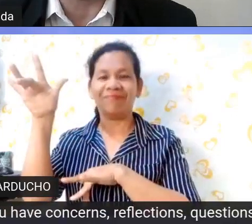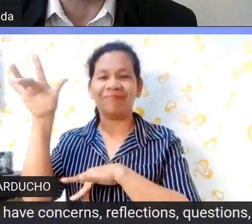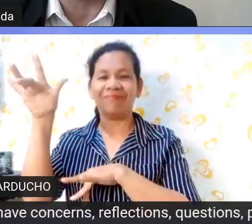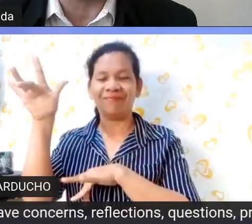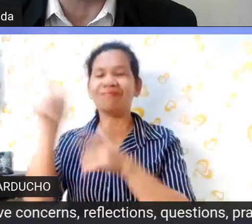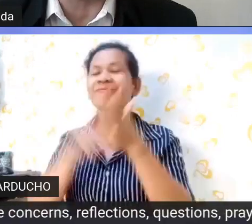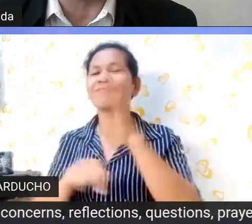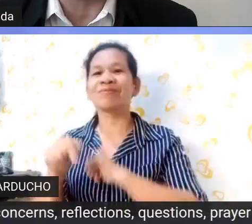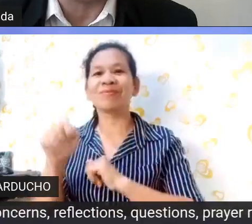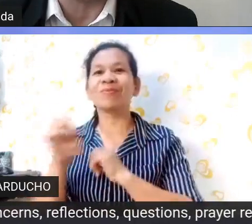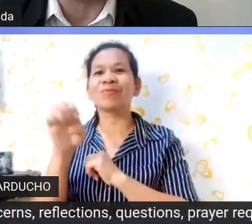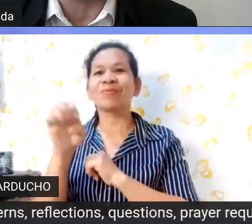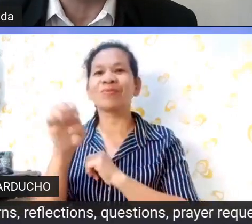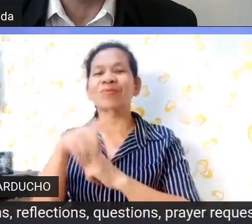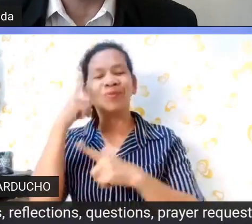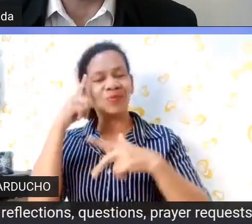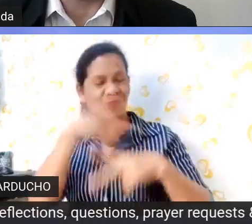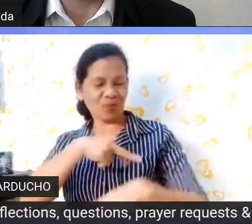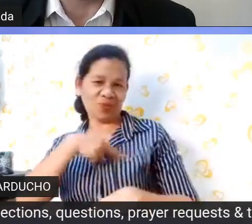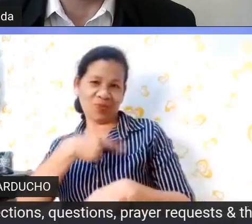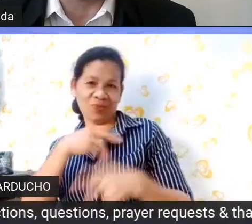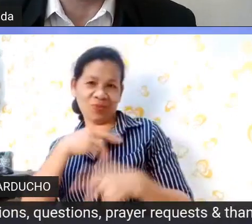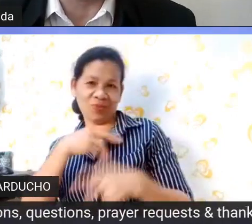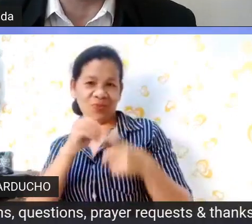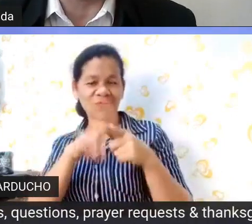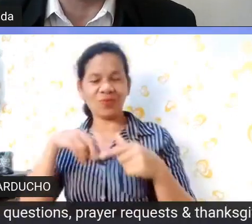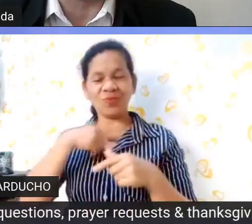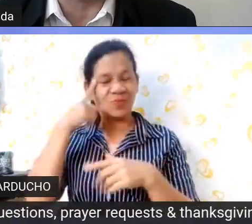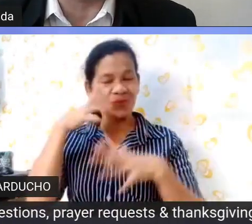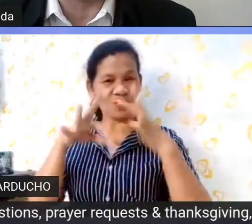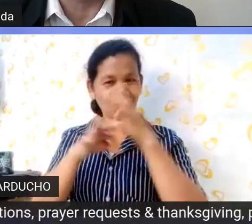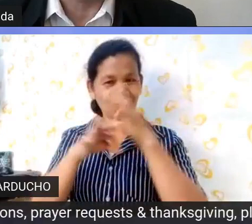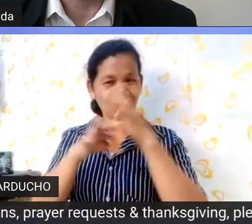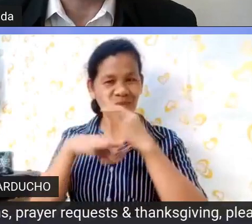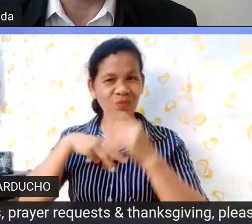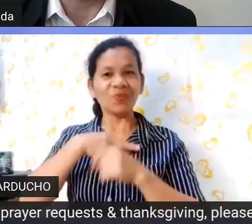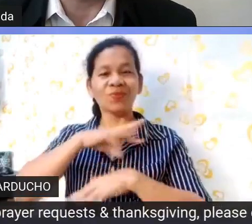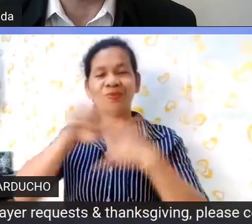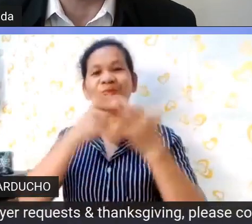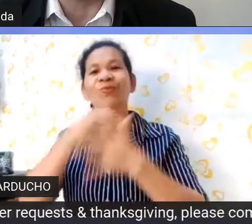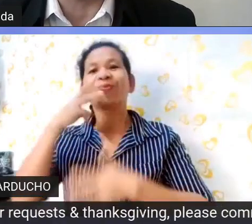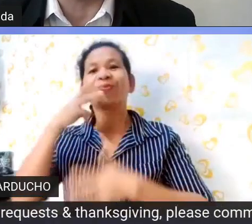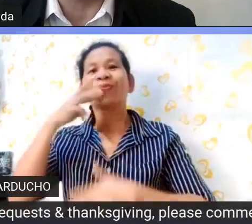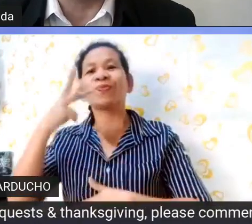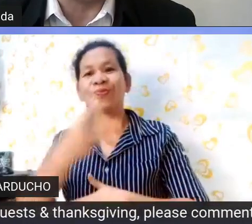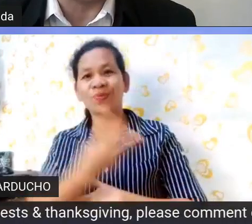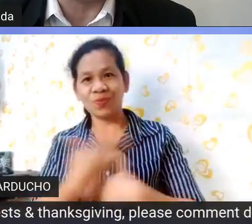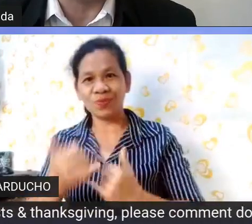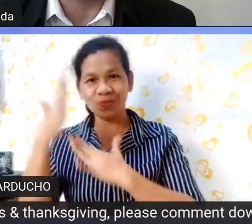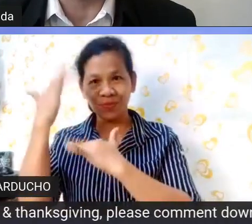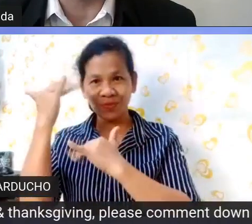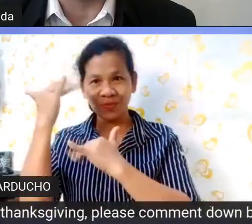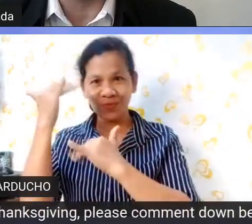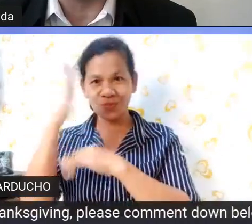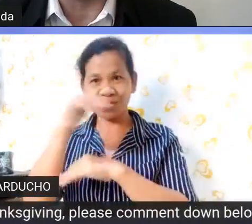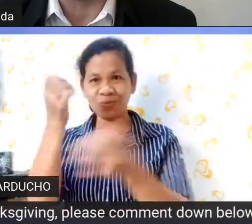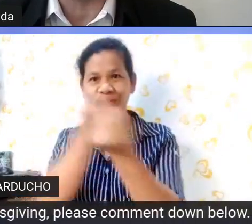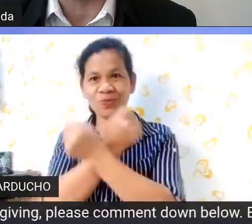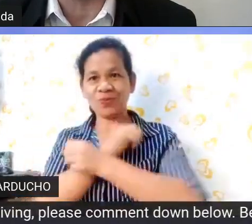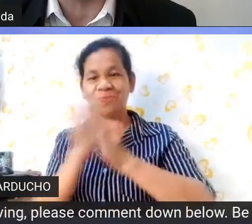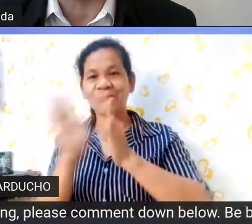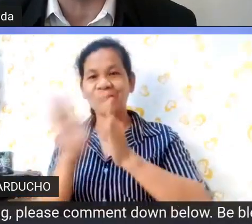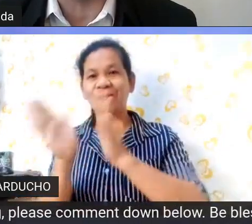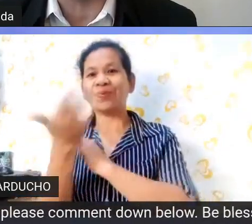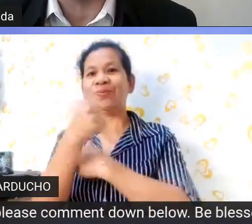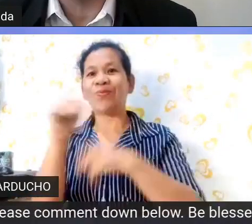ang ating pananampalataya, lahat po tayo ay welcome sa Hope and Love Morning Devotional. Tayo